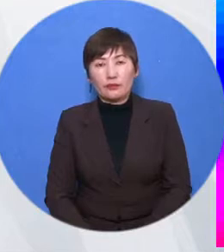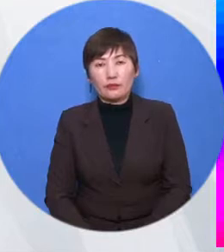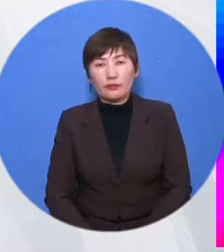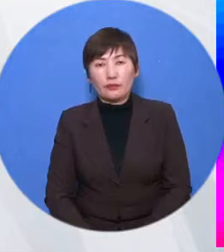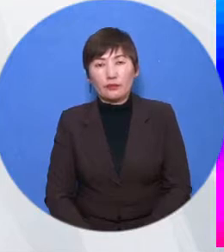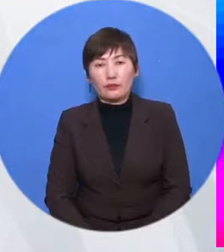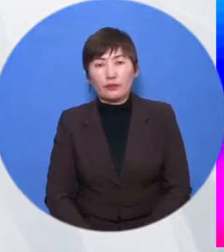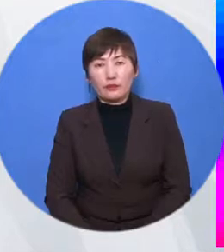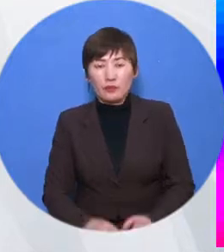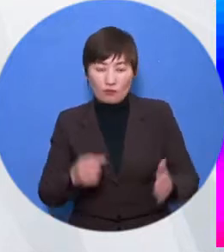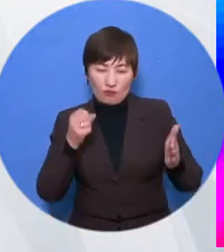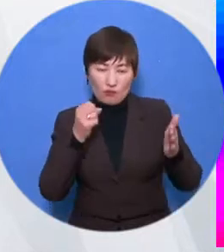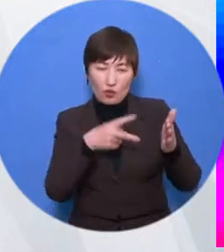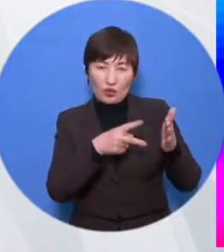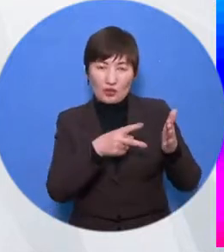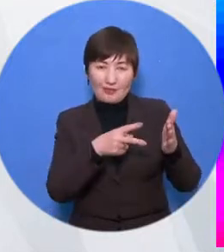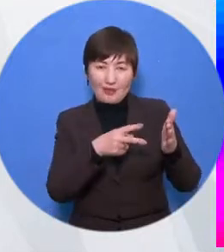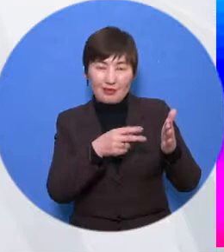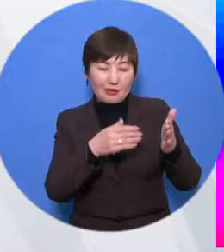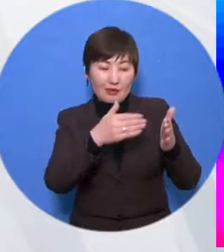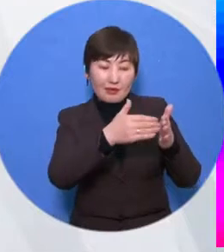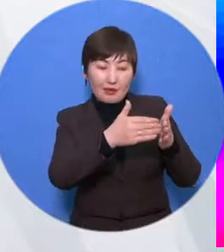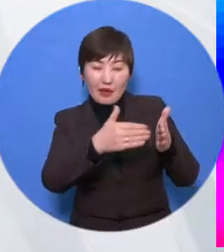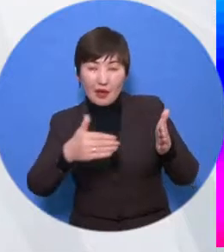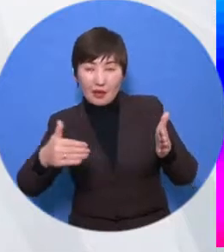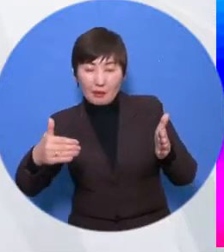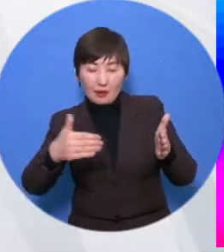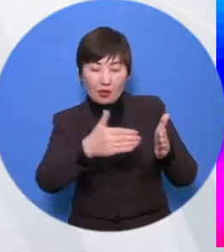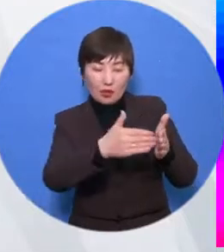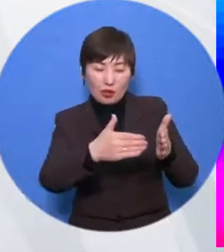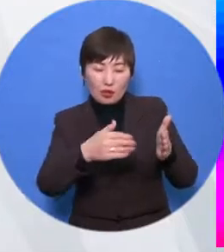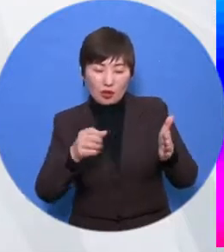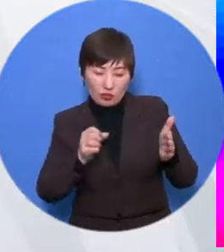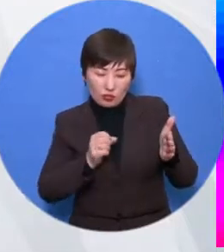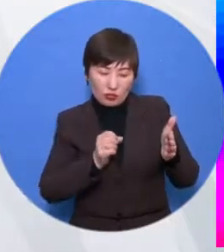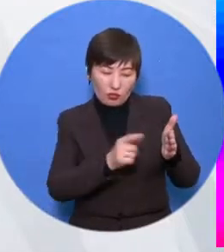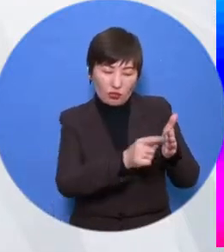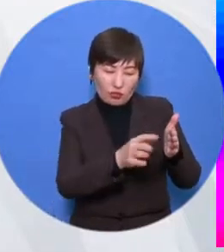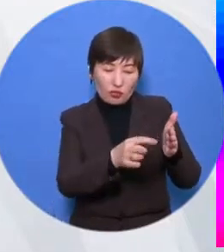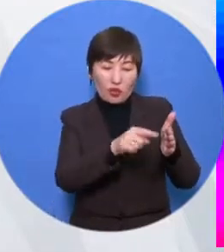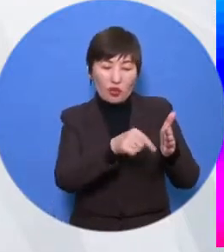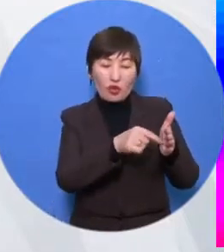За, тусан зацраг нормал хоёрын хоорондох өнцгийг тусгалын өнцөг гэж нэрлэнэ.